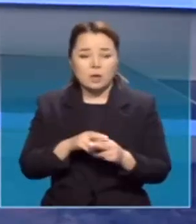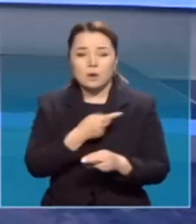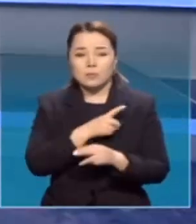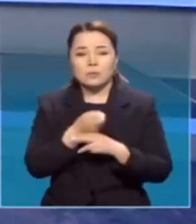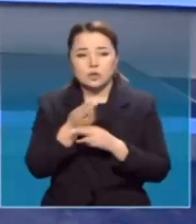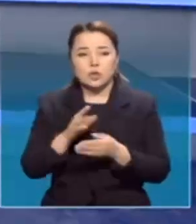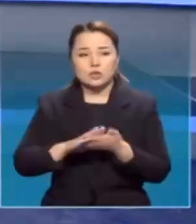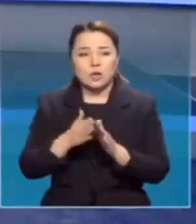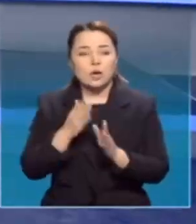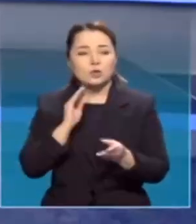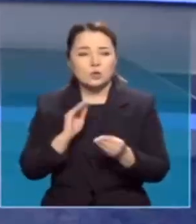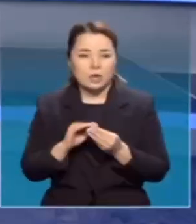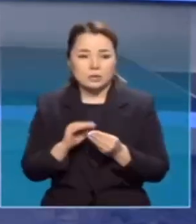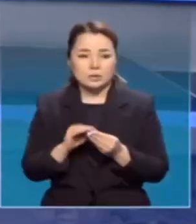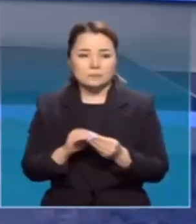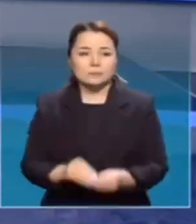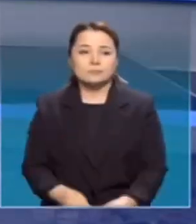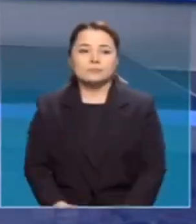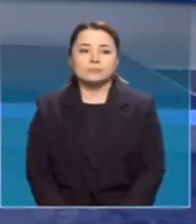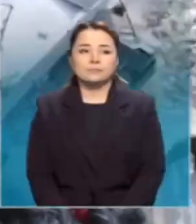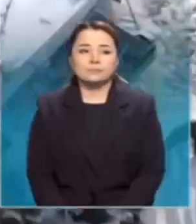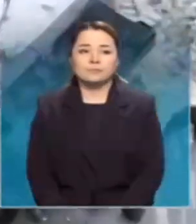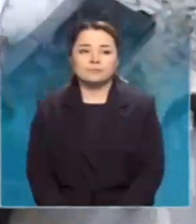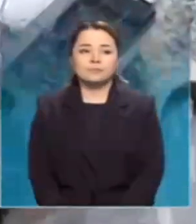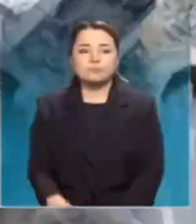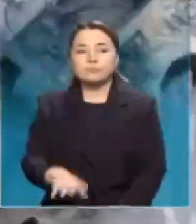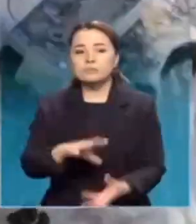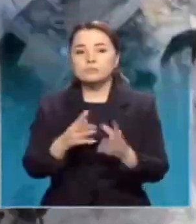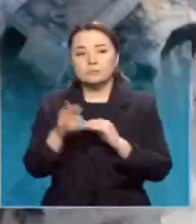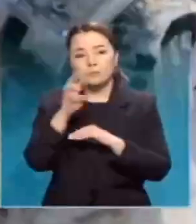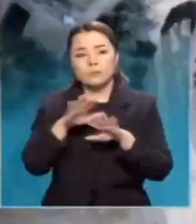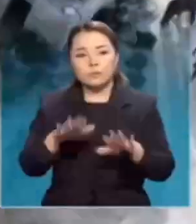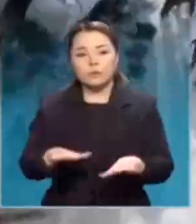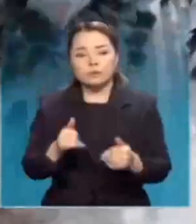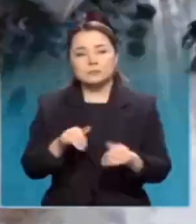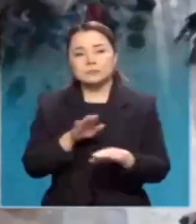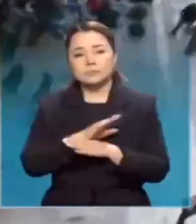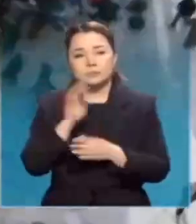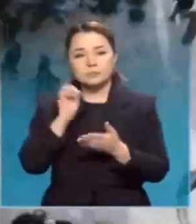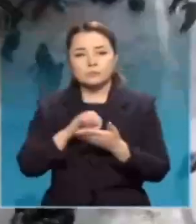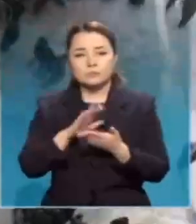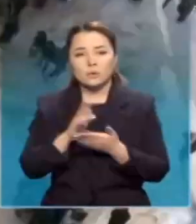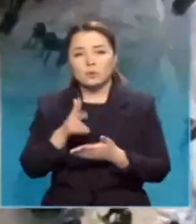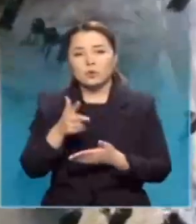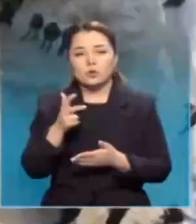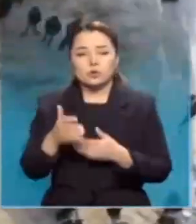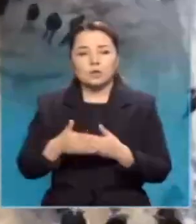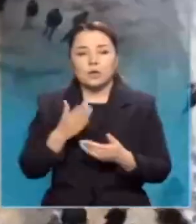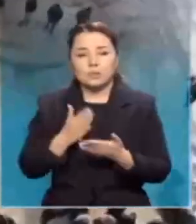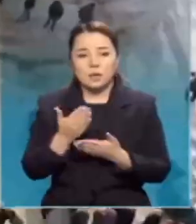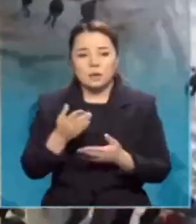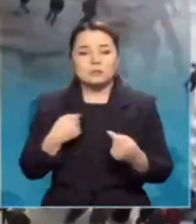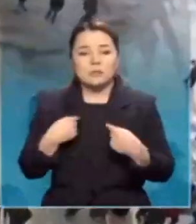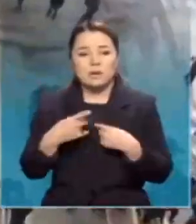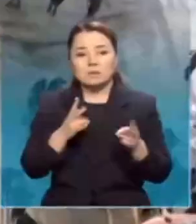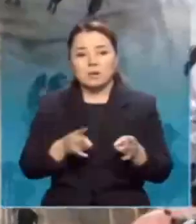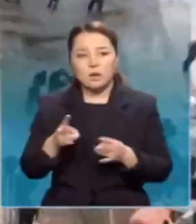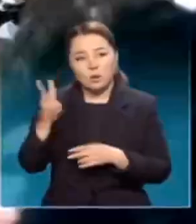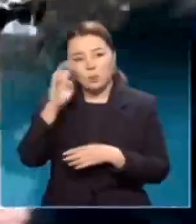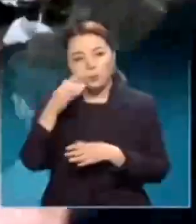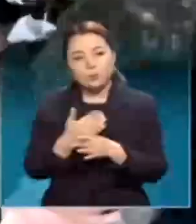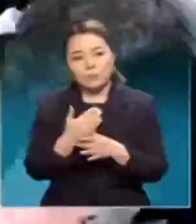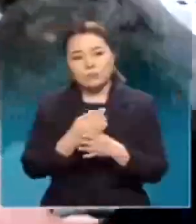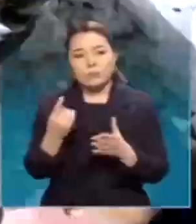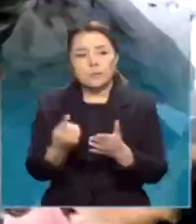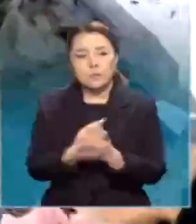жағдайы тұрақты. Жалпы елде апат құрбандарының саны 3300-ден асты. Зардап шеккендерге гуманитарлық көмектің